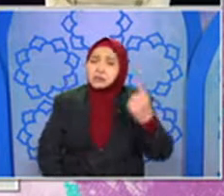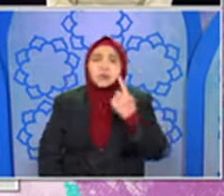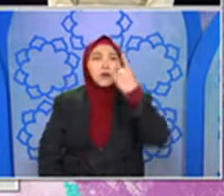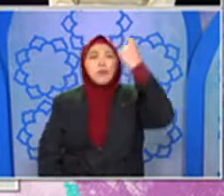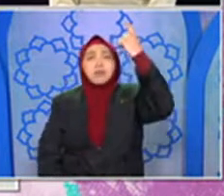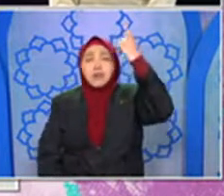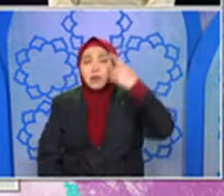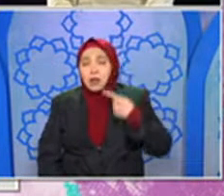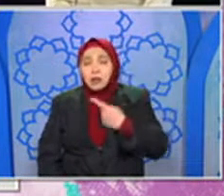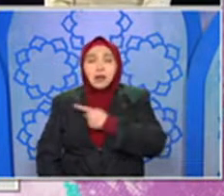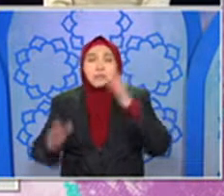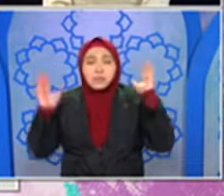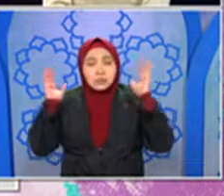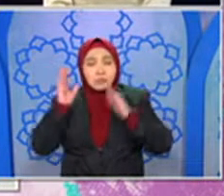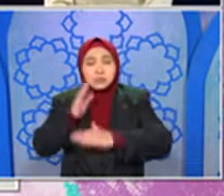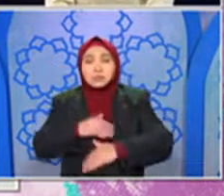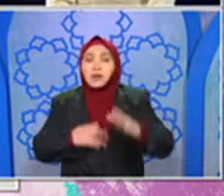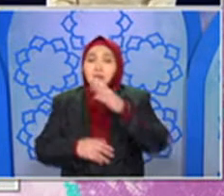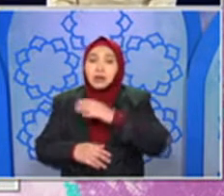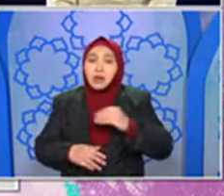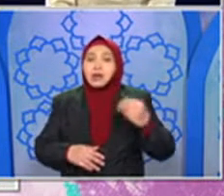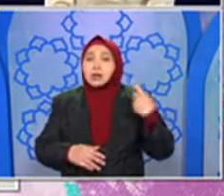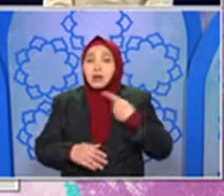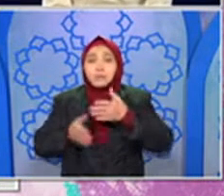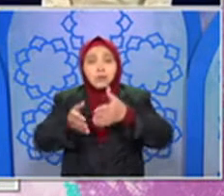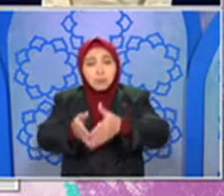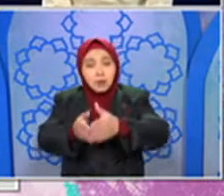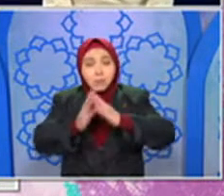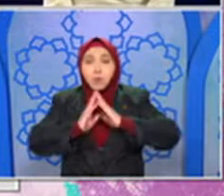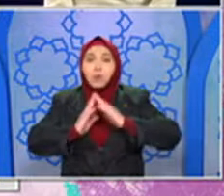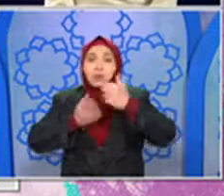إياك نعبد وإياك